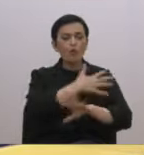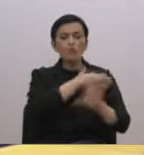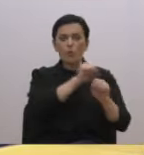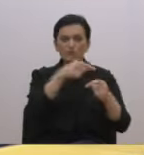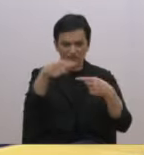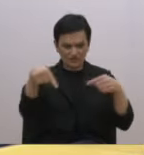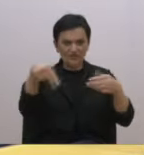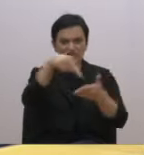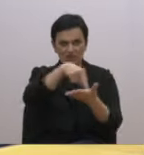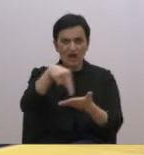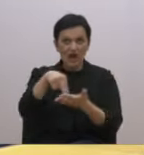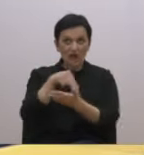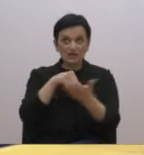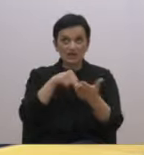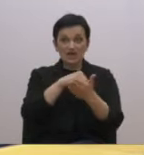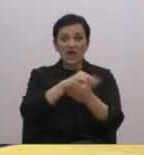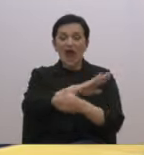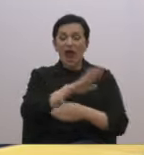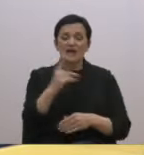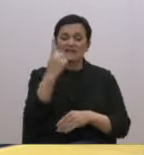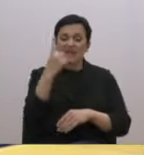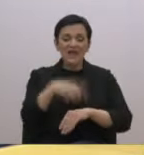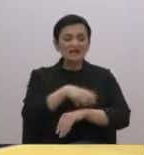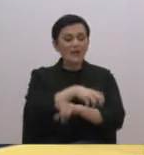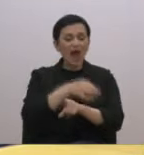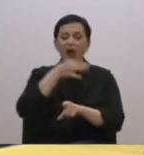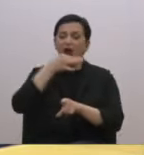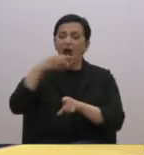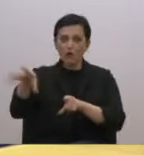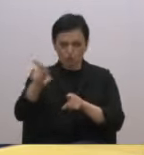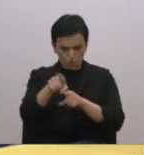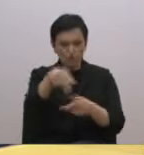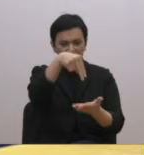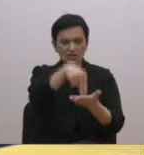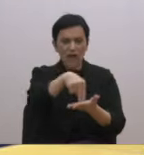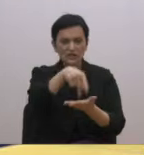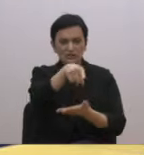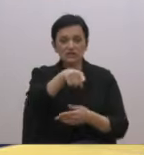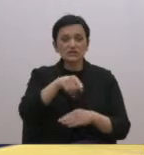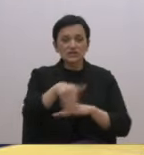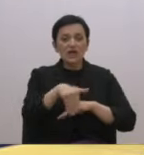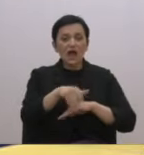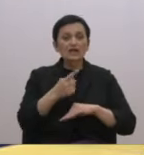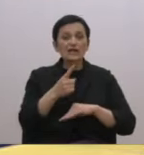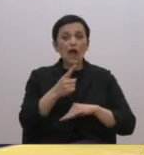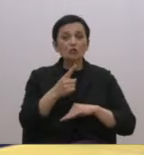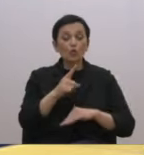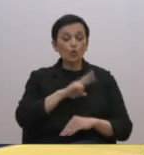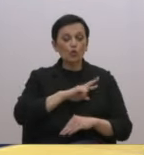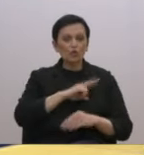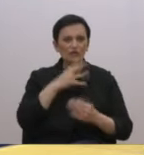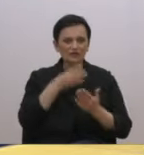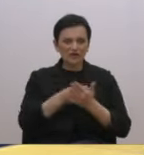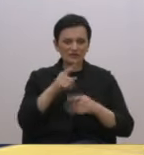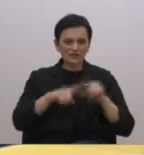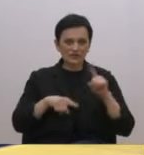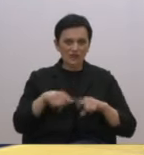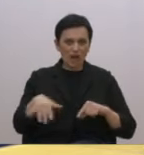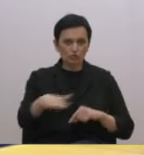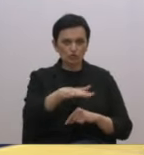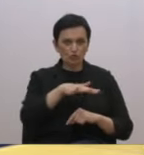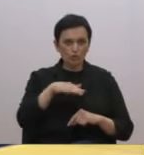დგანან. დიახ, საერთოდ არც ერთი პარტია რო არ მოსწონს აი ეს ხალხი დგას. რატომ იცით? იმიტომ რომ მათ უყვართ თავიანთი სამშობლო,